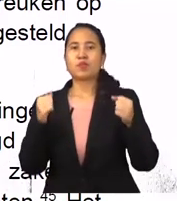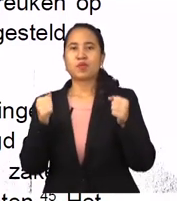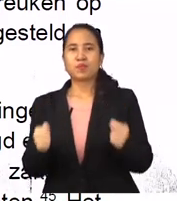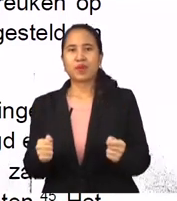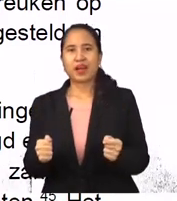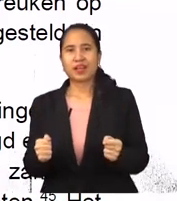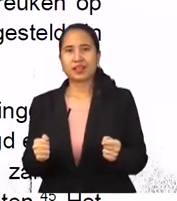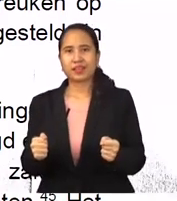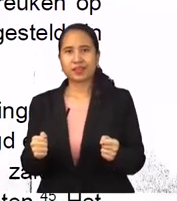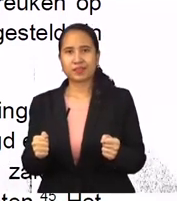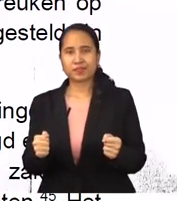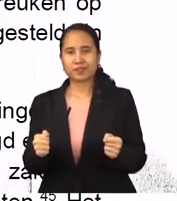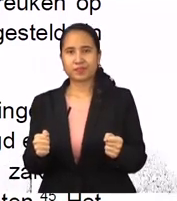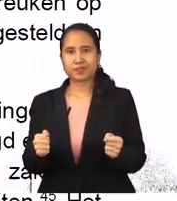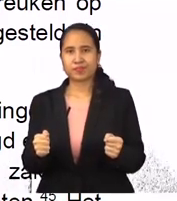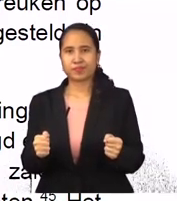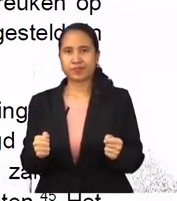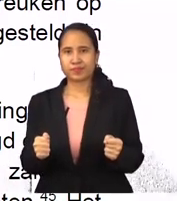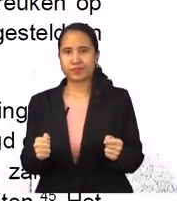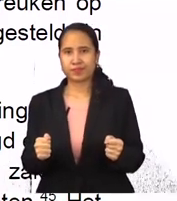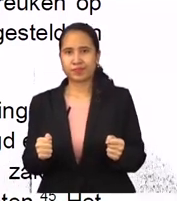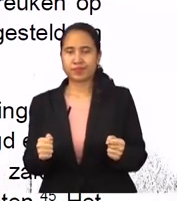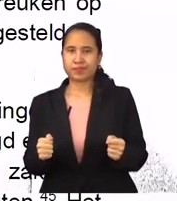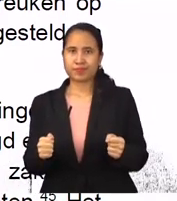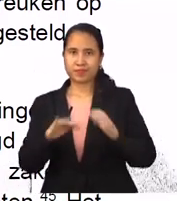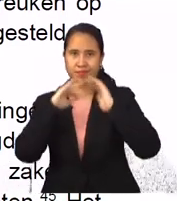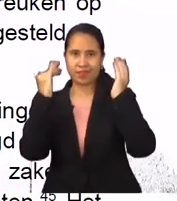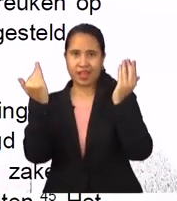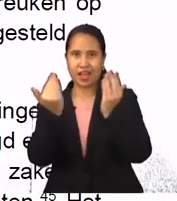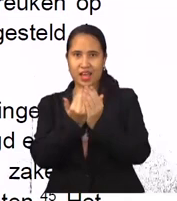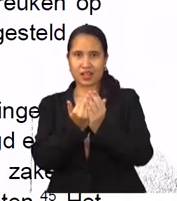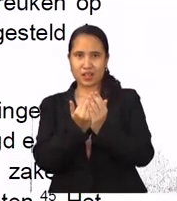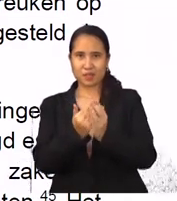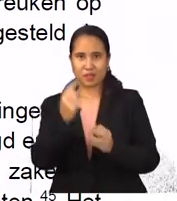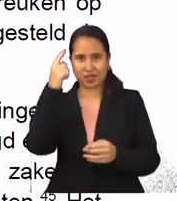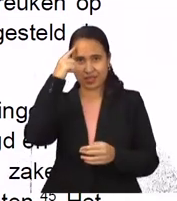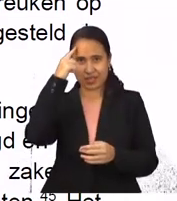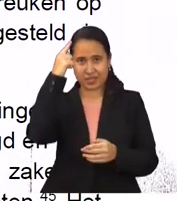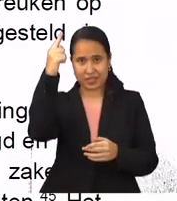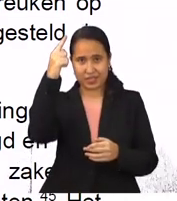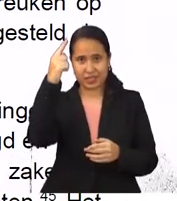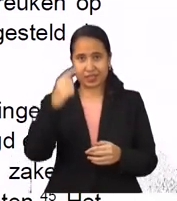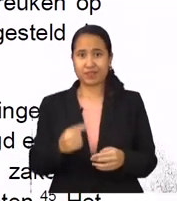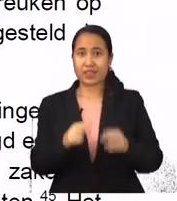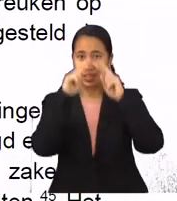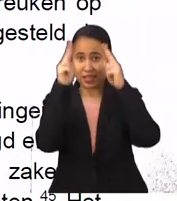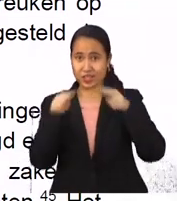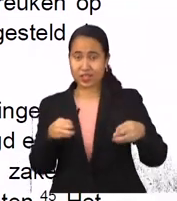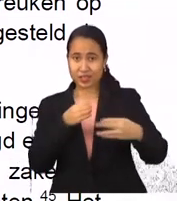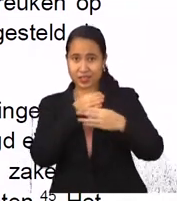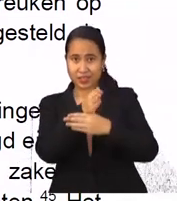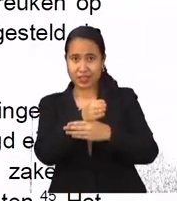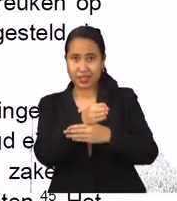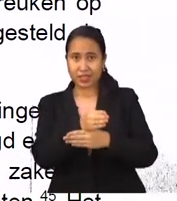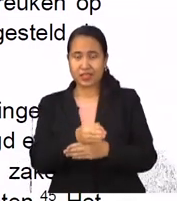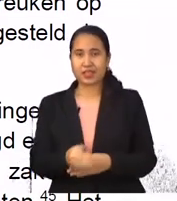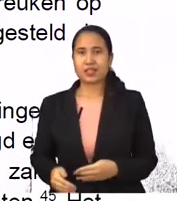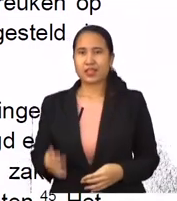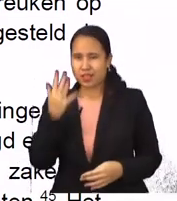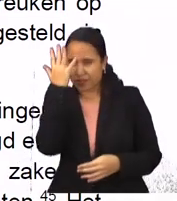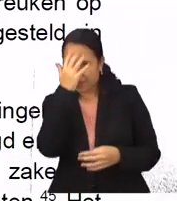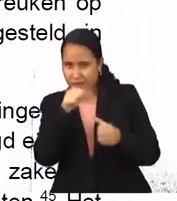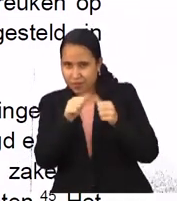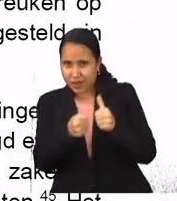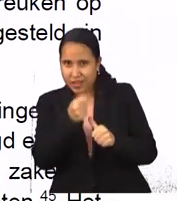die werking te eerbiedigen. Het algemeen uitgangspunt in het internationaal recht is dat amnestie in strijd is